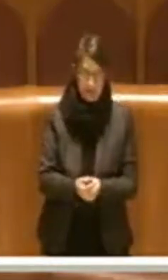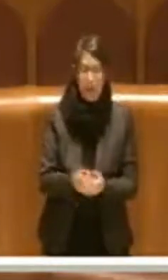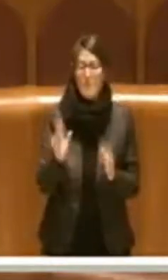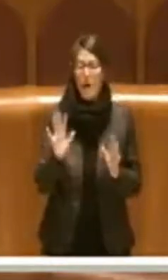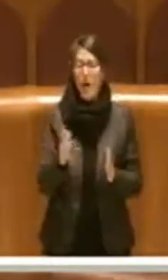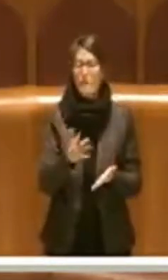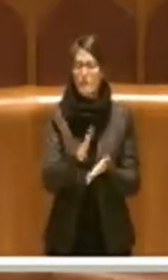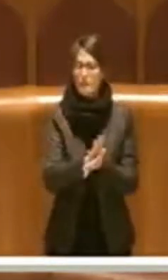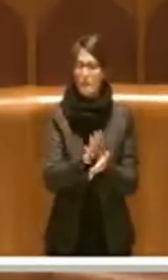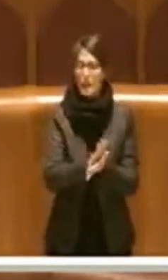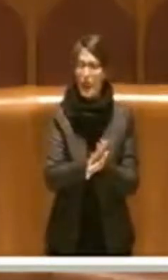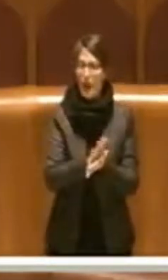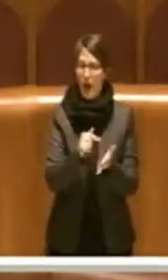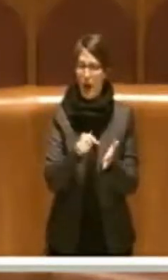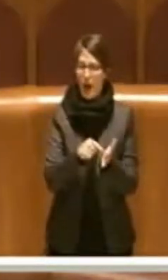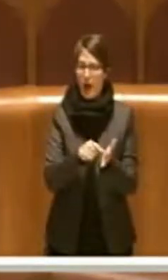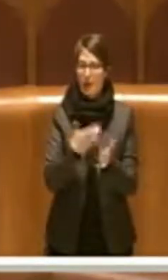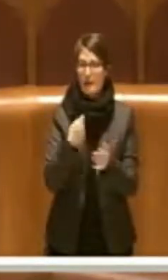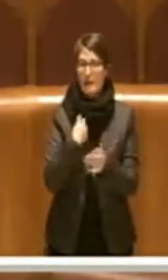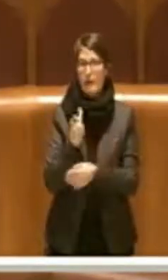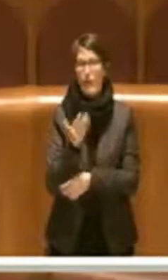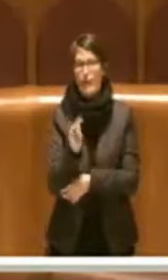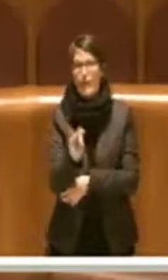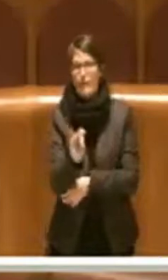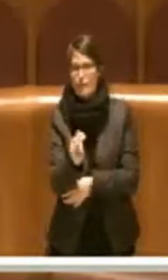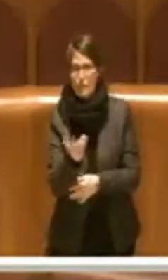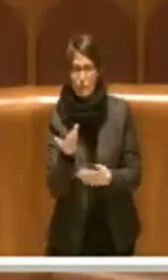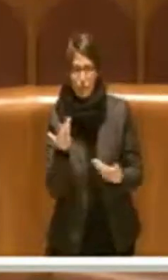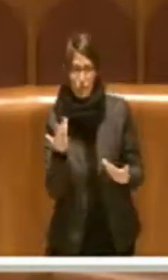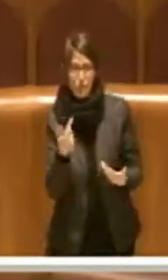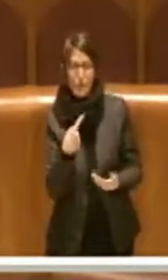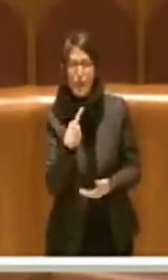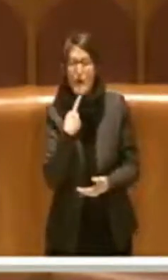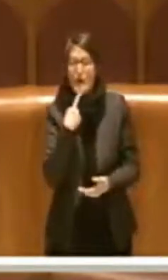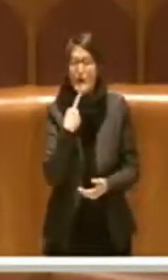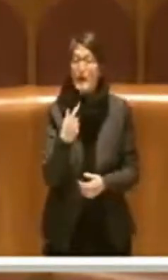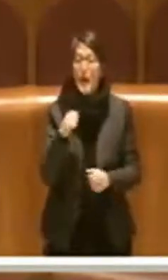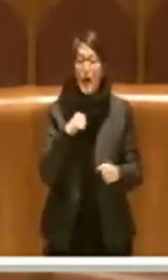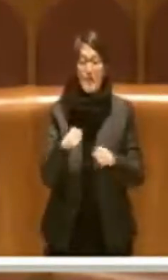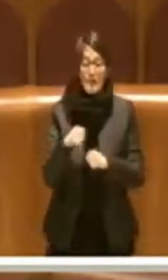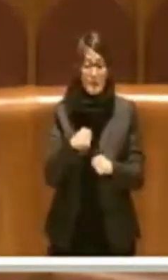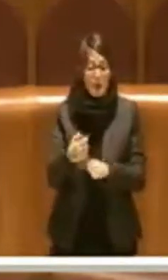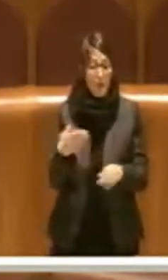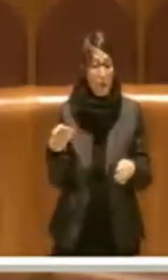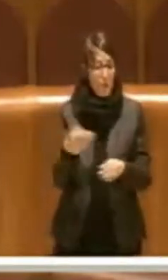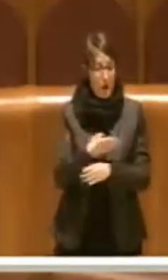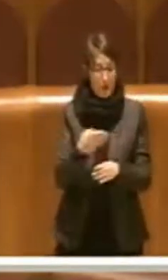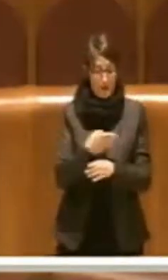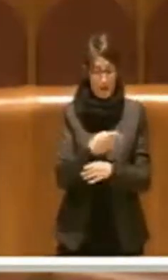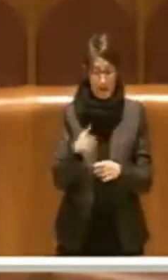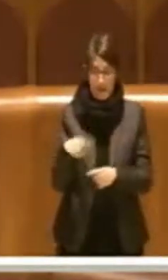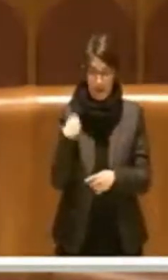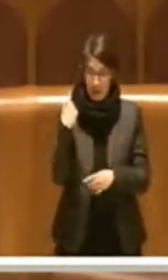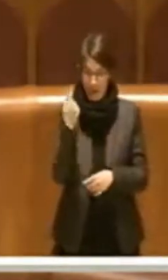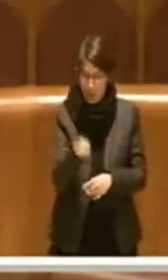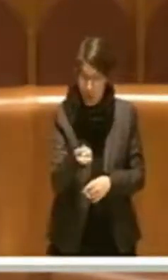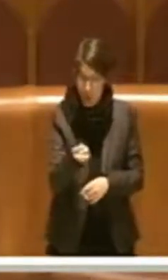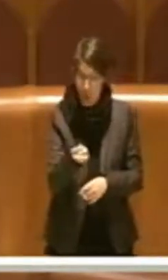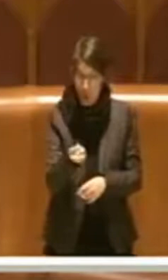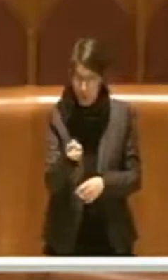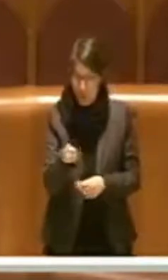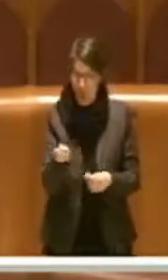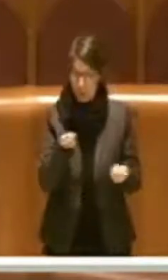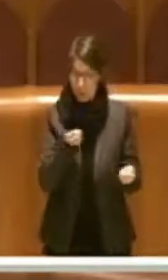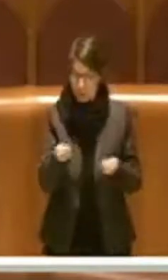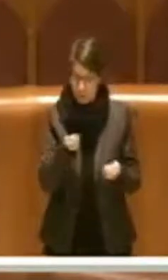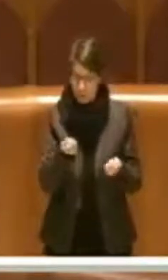atti, a futura memoria, diciamo, di qualunque sia l'amministrazione che verrà ad amministrare la città